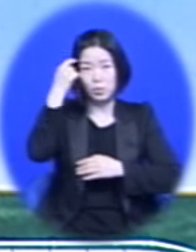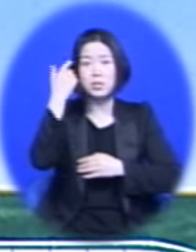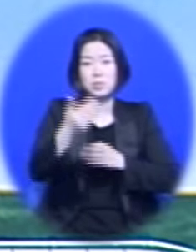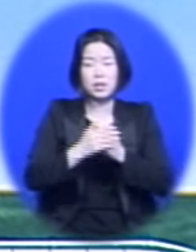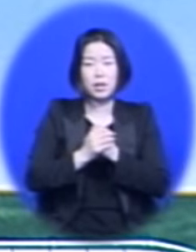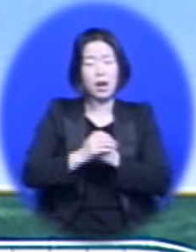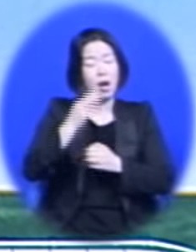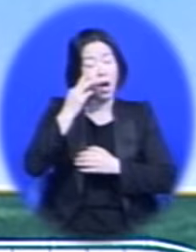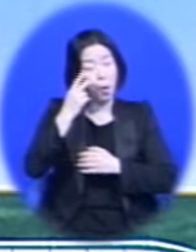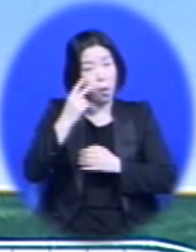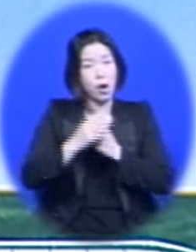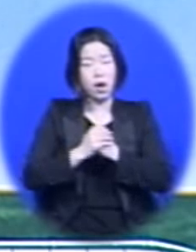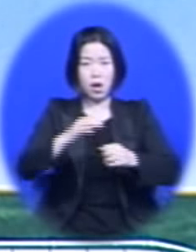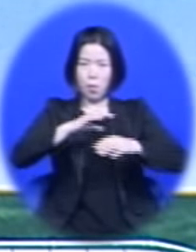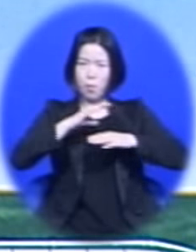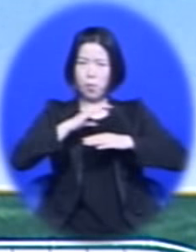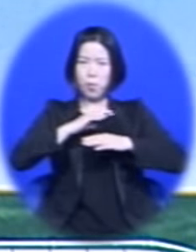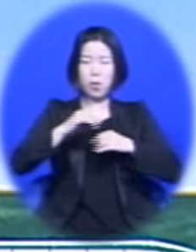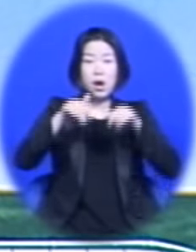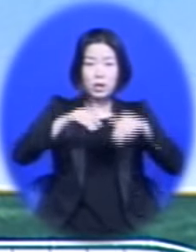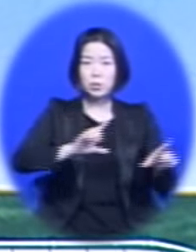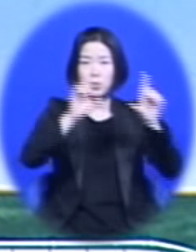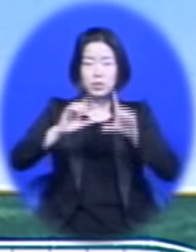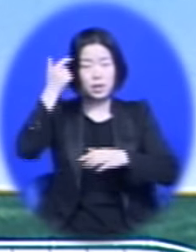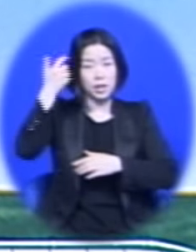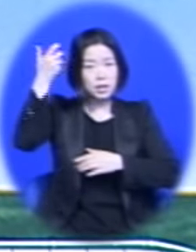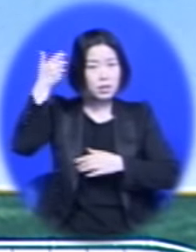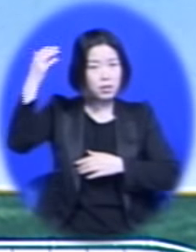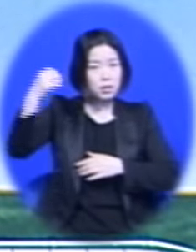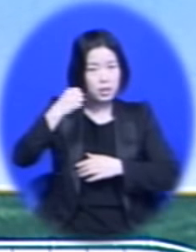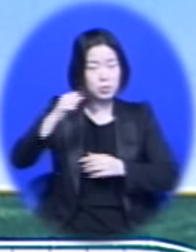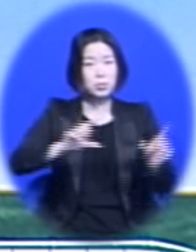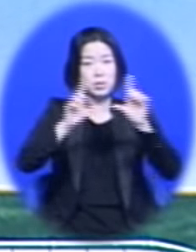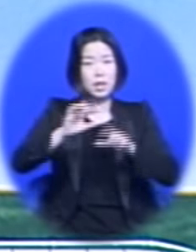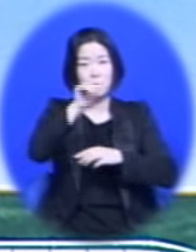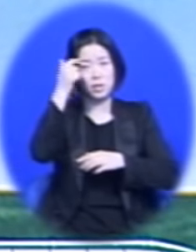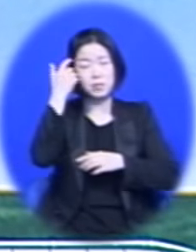혹시 무서워하는 종살이의 영으로 아직도 살고 계시지는 않습니까?